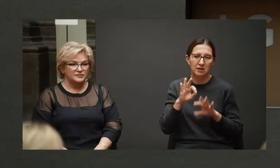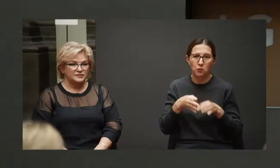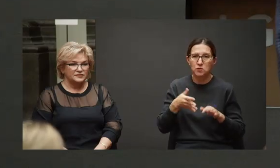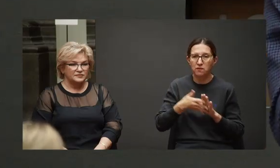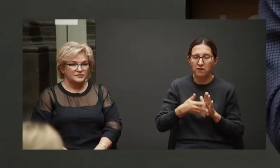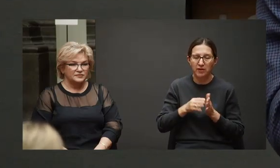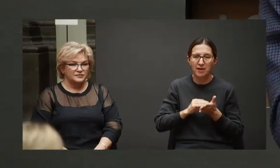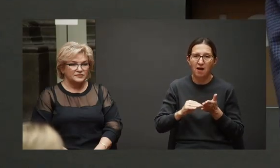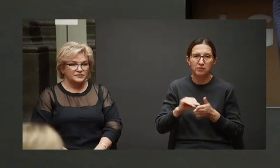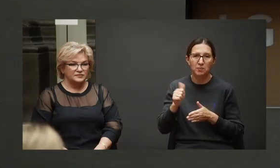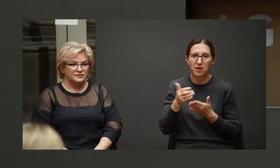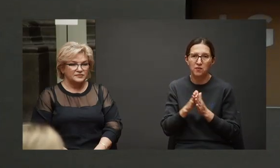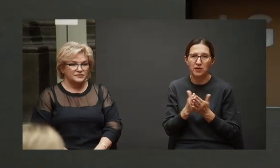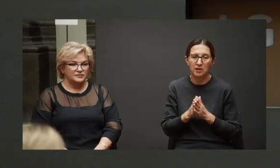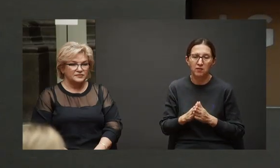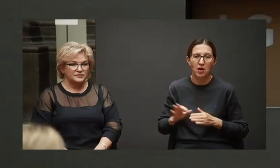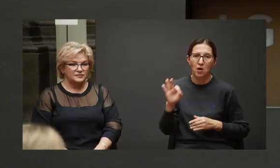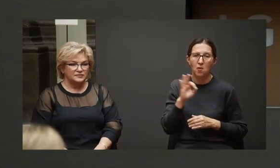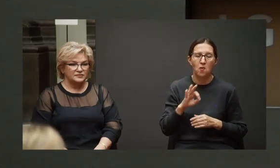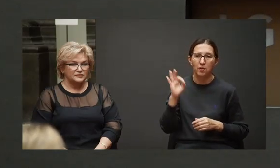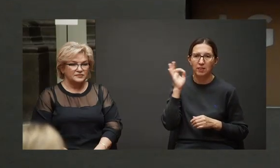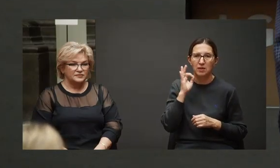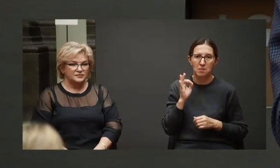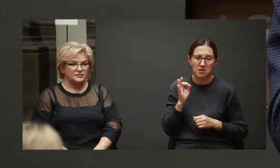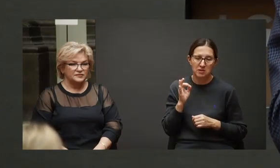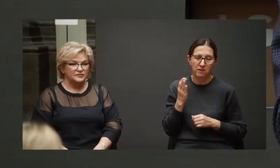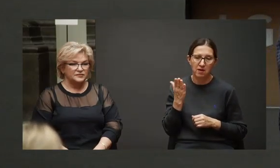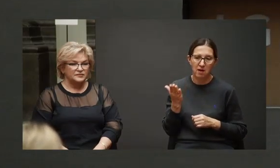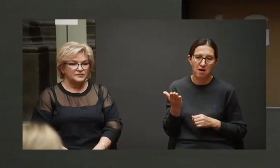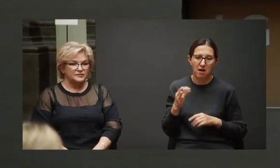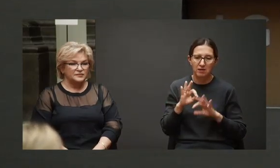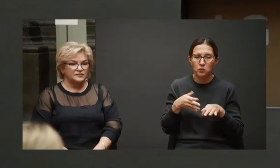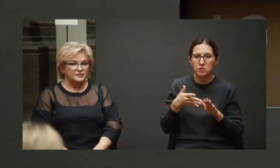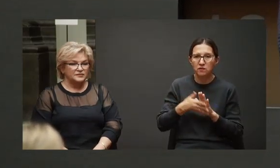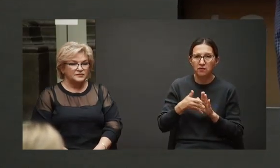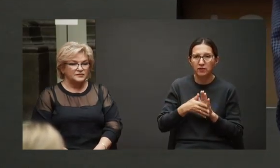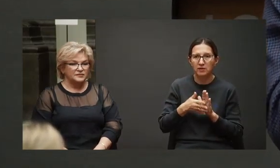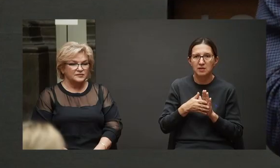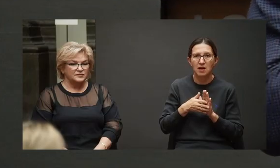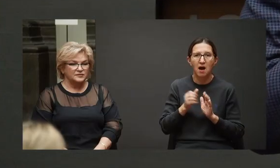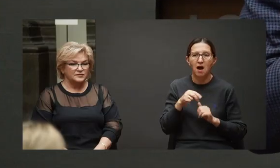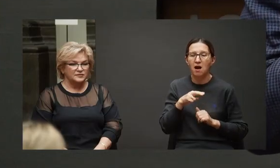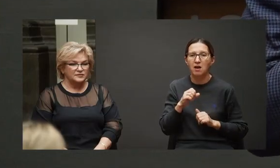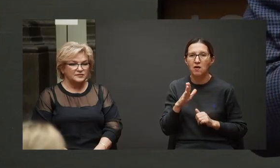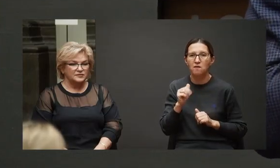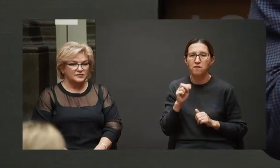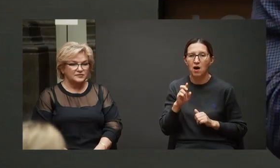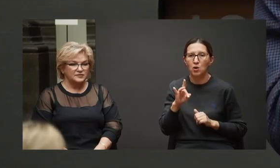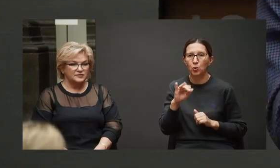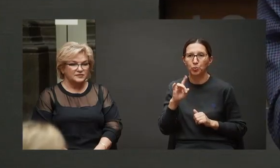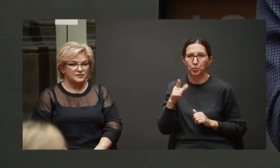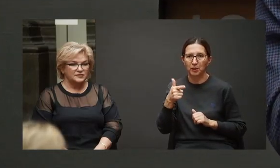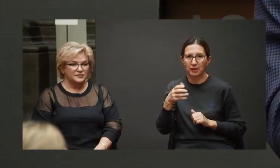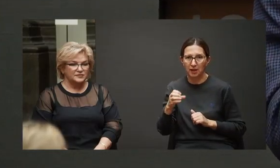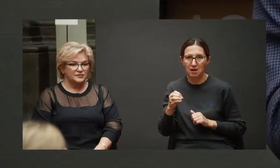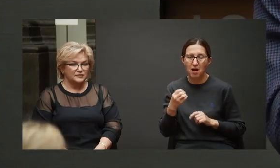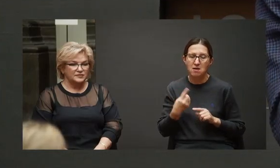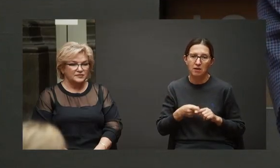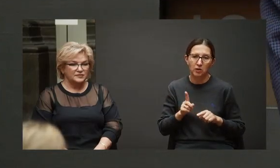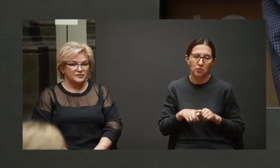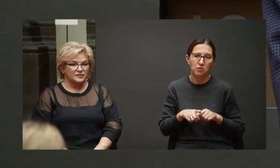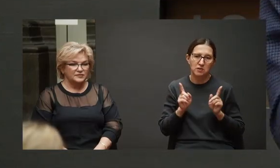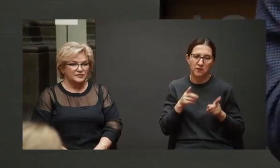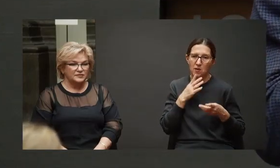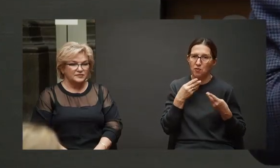книги о немецком искусствоведе Абби Варбурге, которая оказал колоссальное воздействие на современное